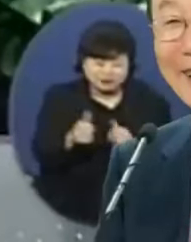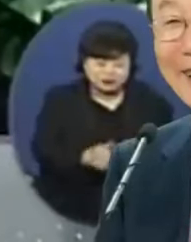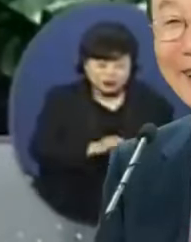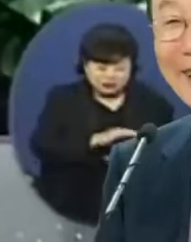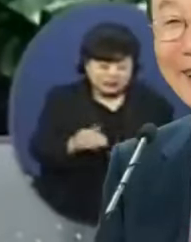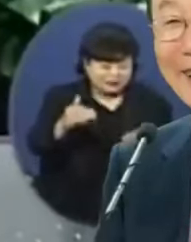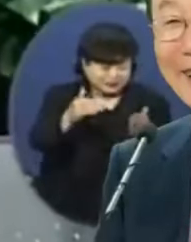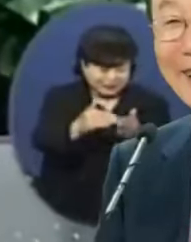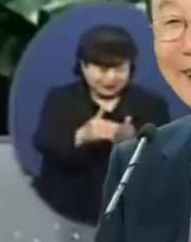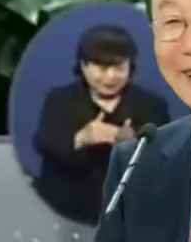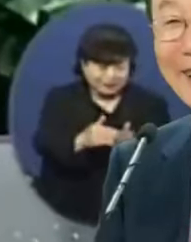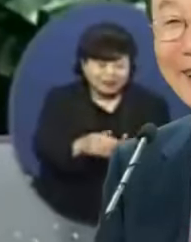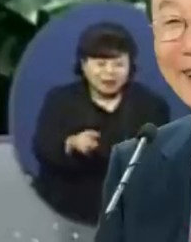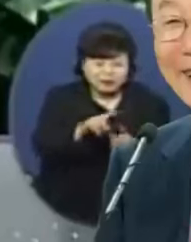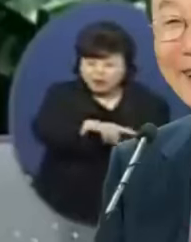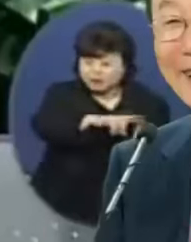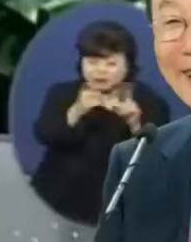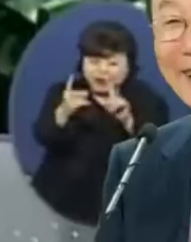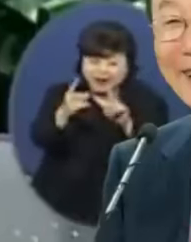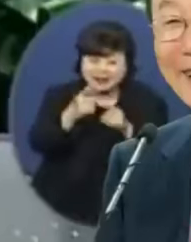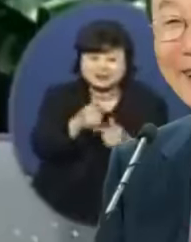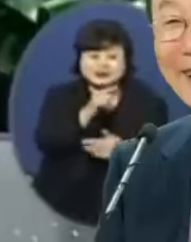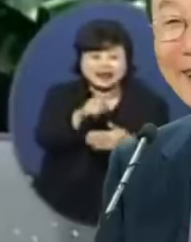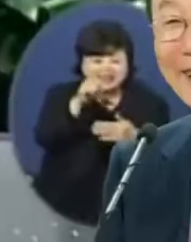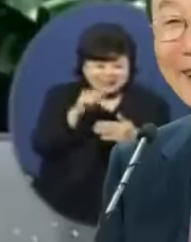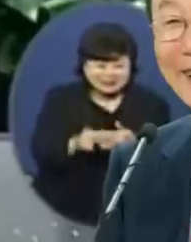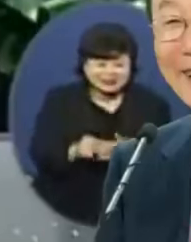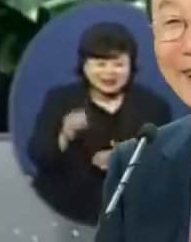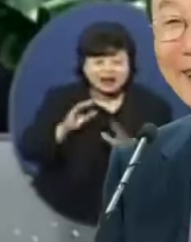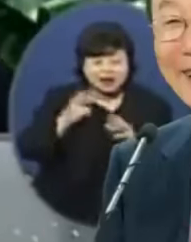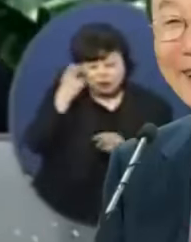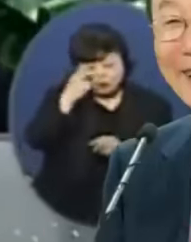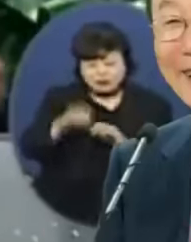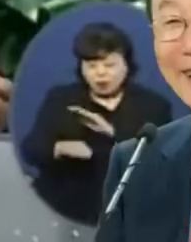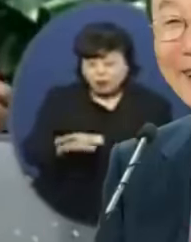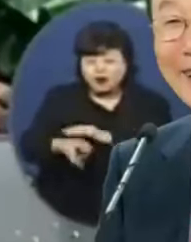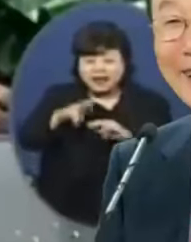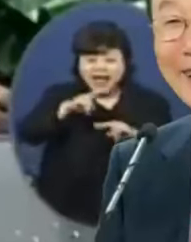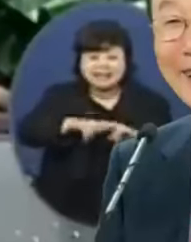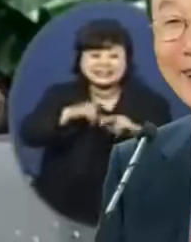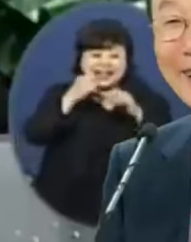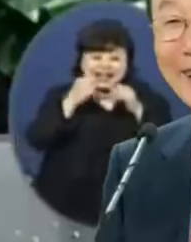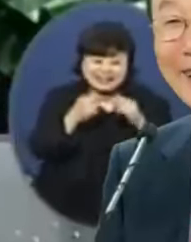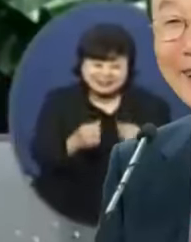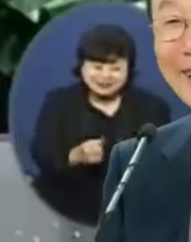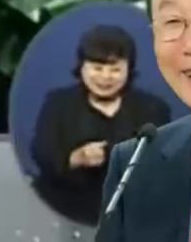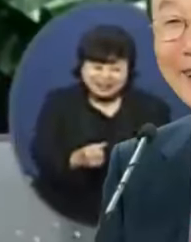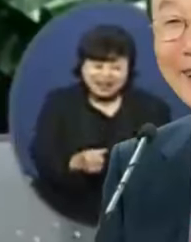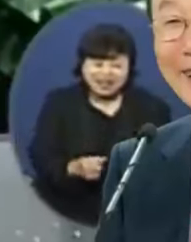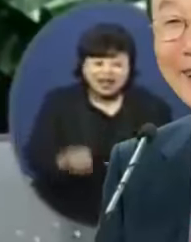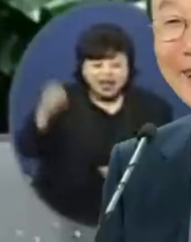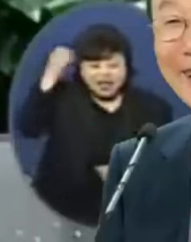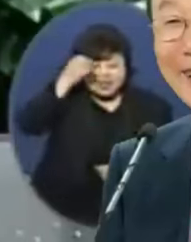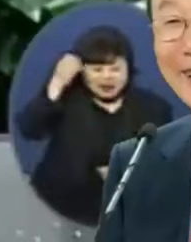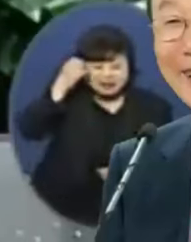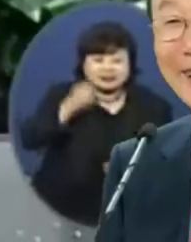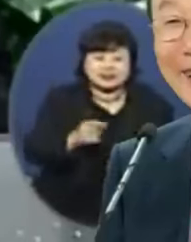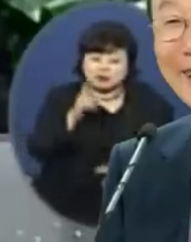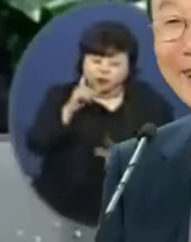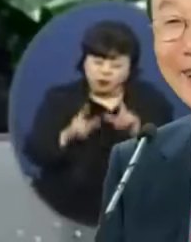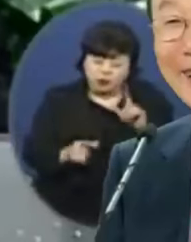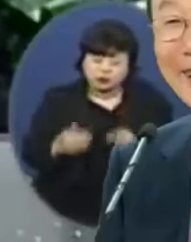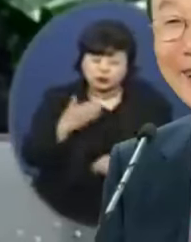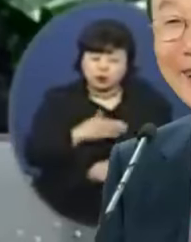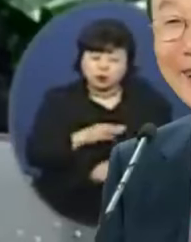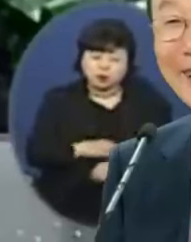장사 지낸 바 되고 함께 부활해서 그리스도 안에서 하늘 보좌 우편에 앉아 있습니다. 영적인 실상은 그렇습니다.